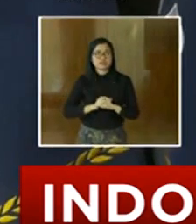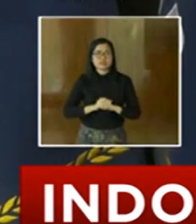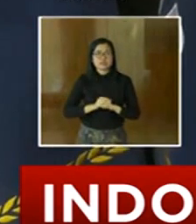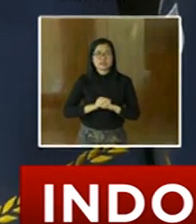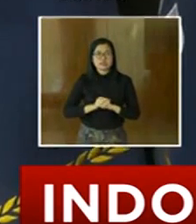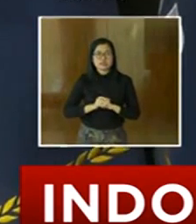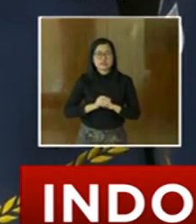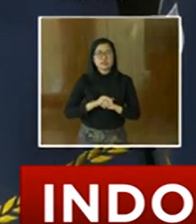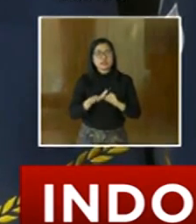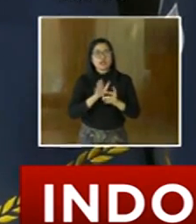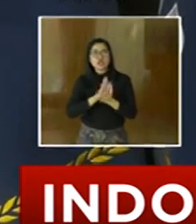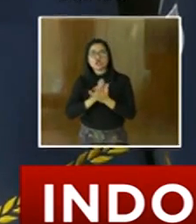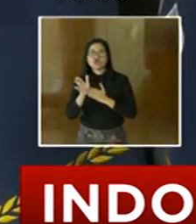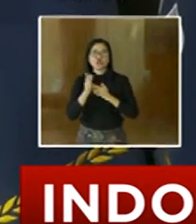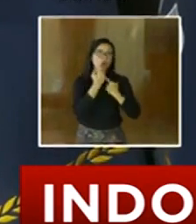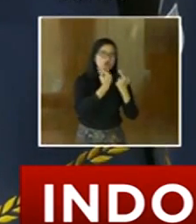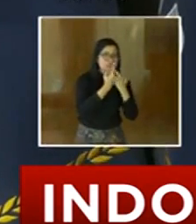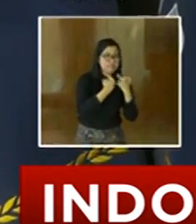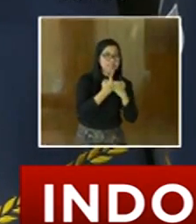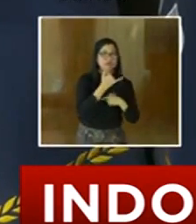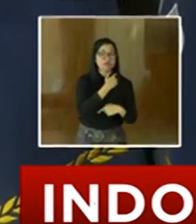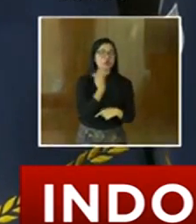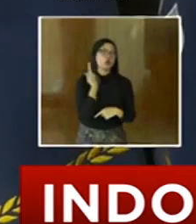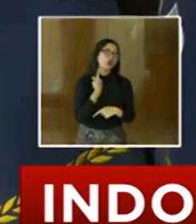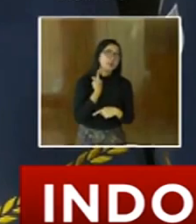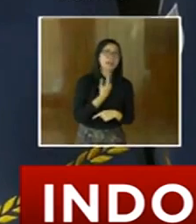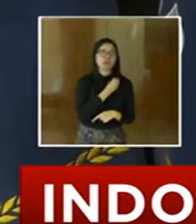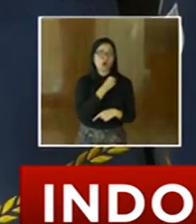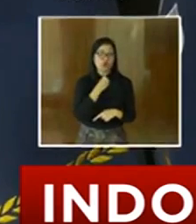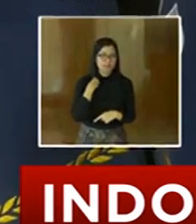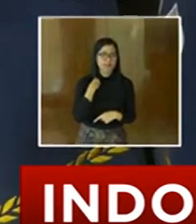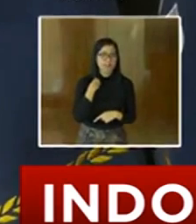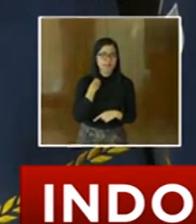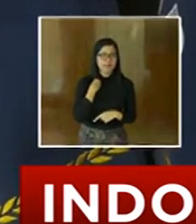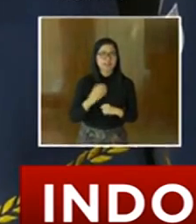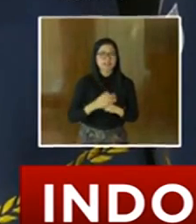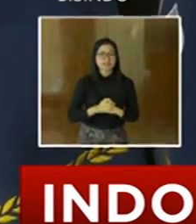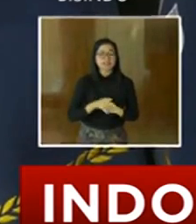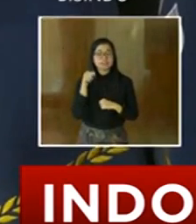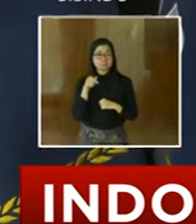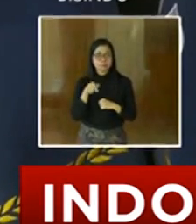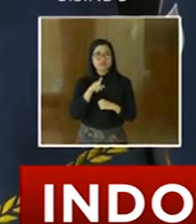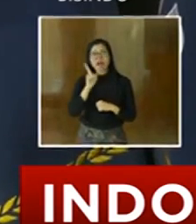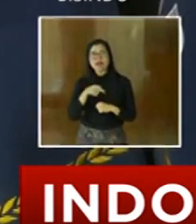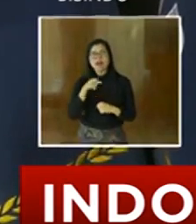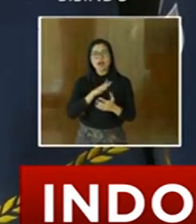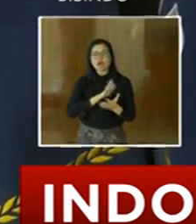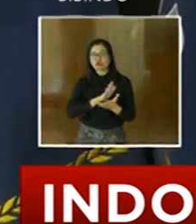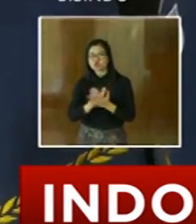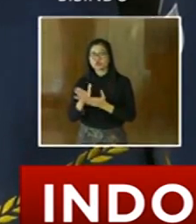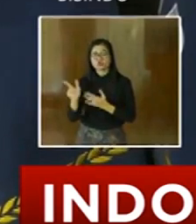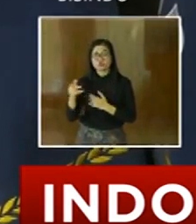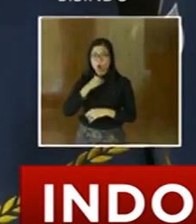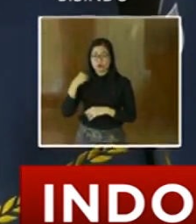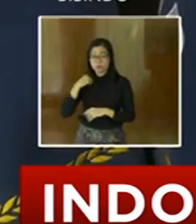konsultasi kepada dokter di berbagai rumah sakit dan diantara mereka tentunya ada yang kemudian diputuskan